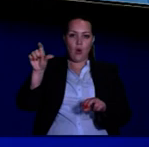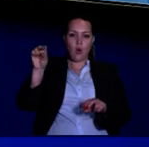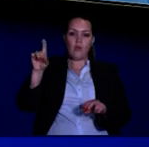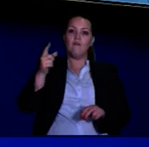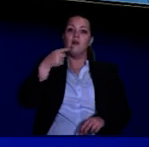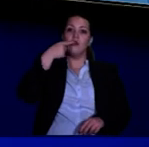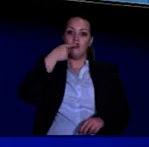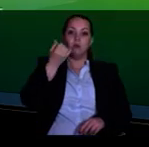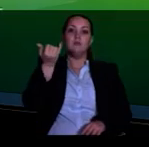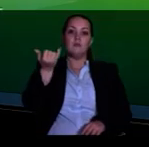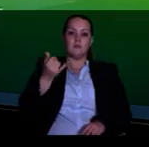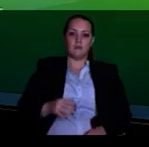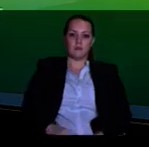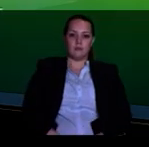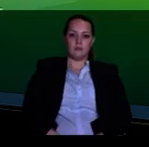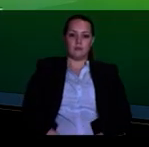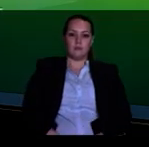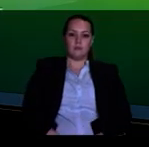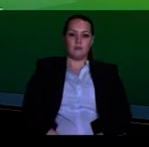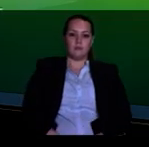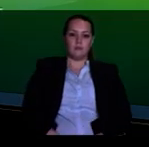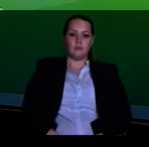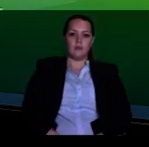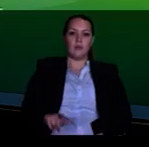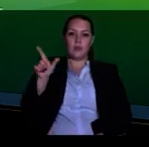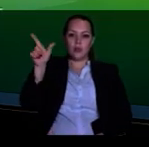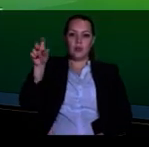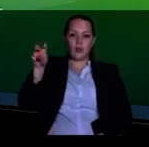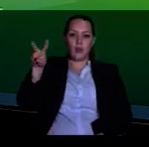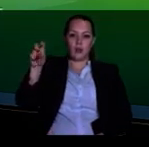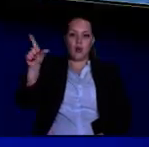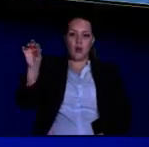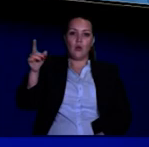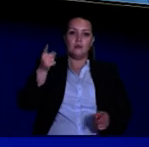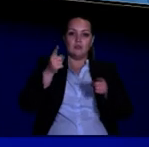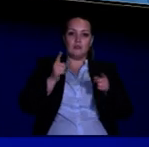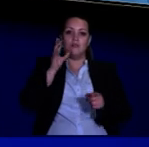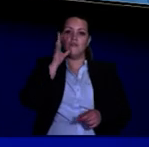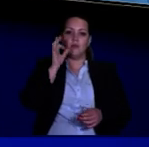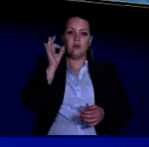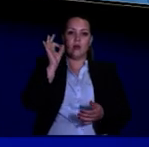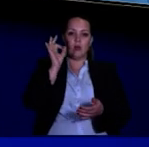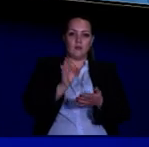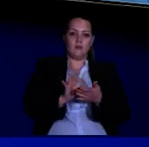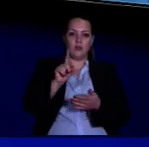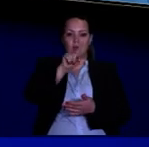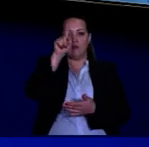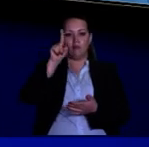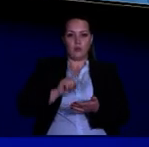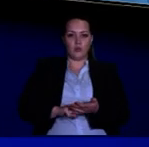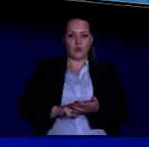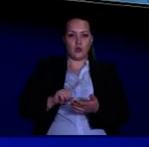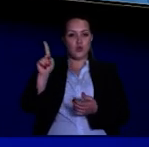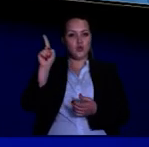речи. Глаголы в настоящем времени отвечают на вопросы.